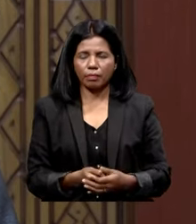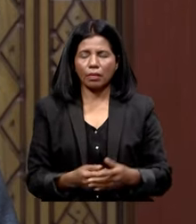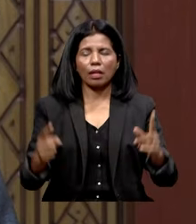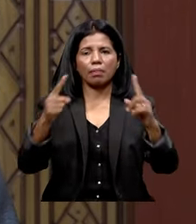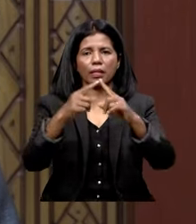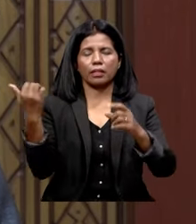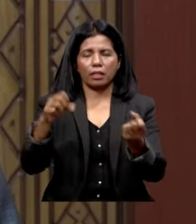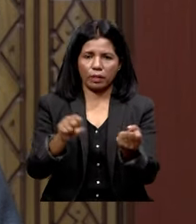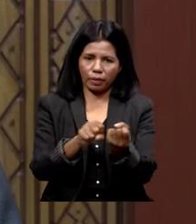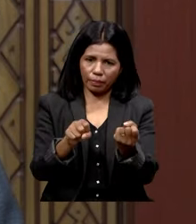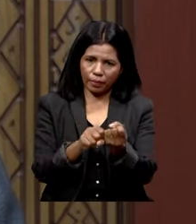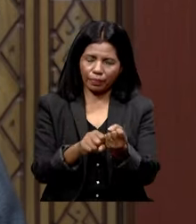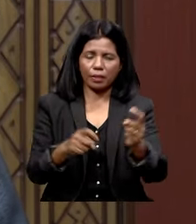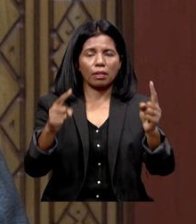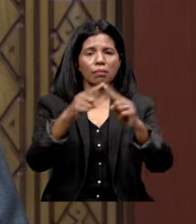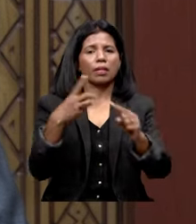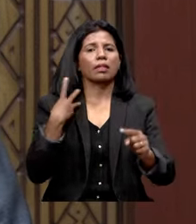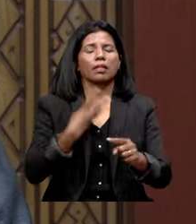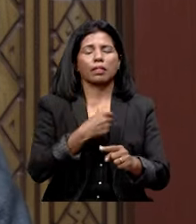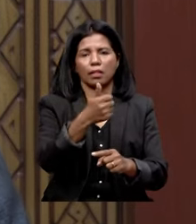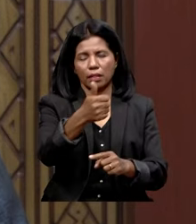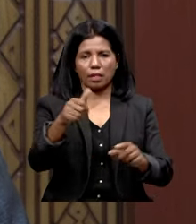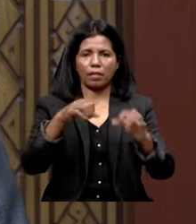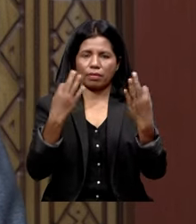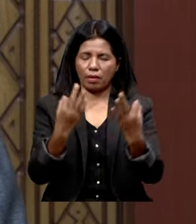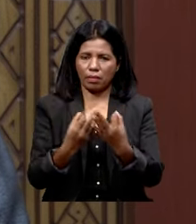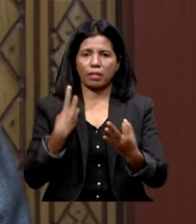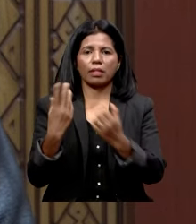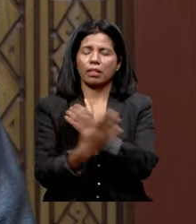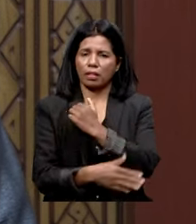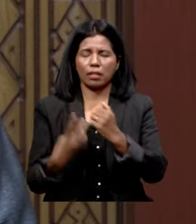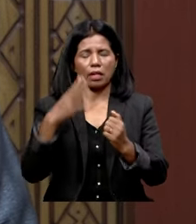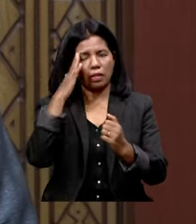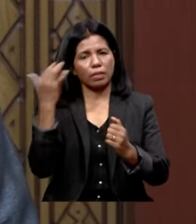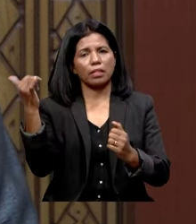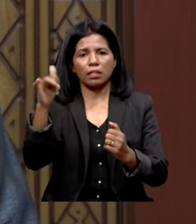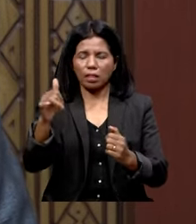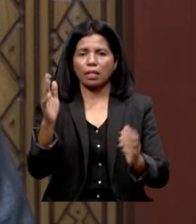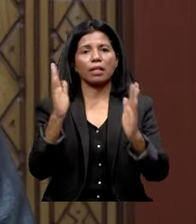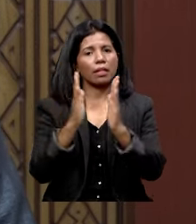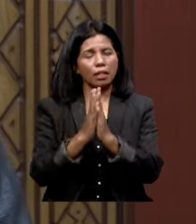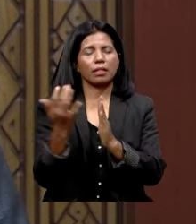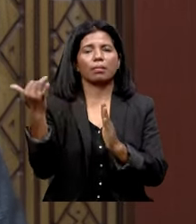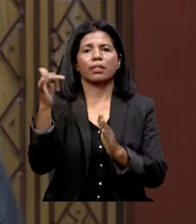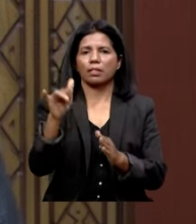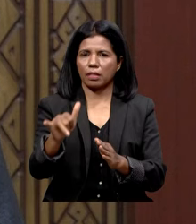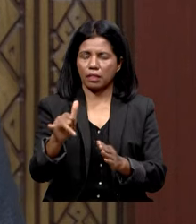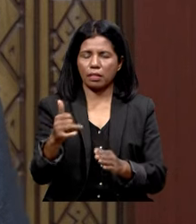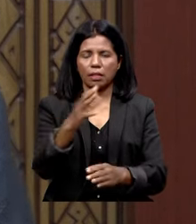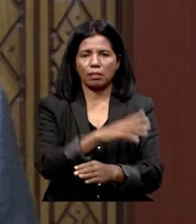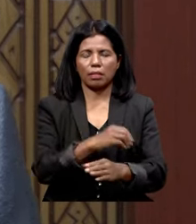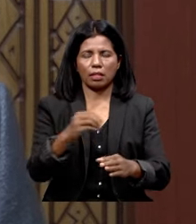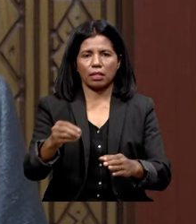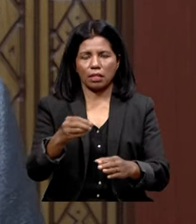ne contribuição ba ita ide ni ide ne familia ba ita ne rai o ita hanoi sira rai ba sira atu sira mos belegosa